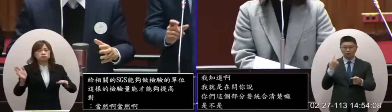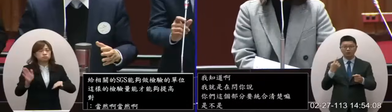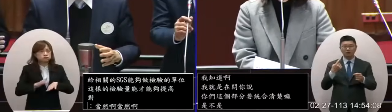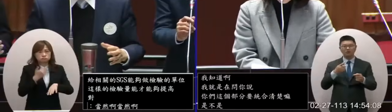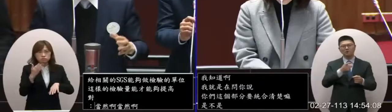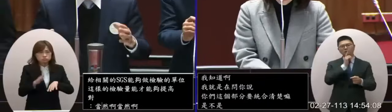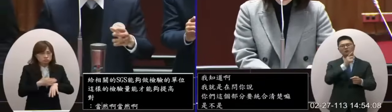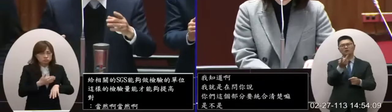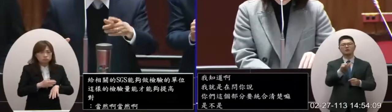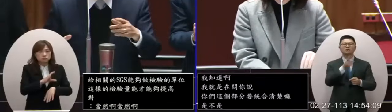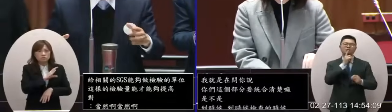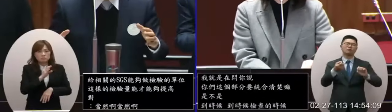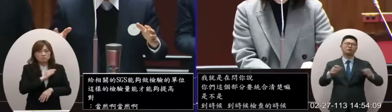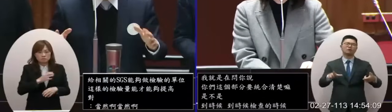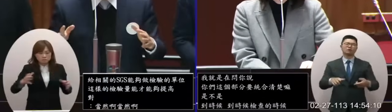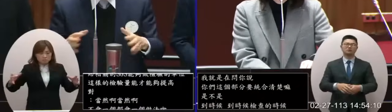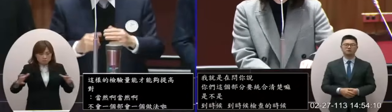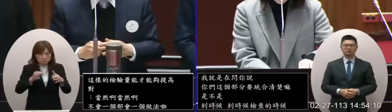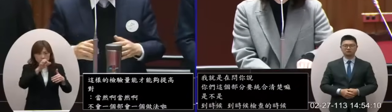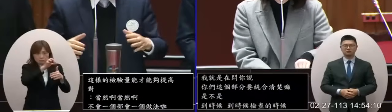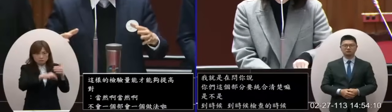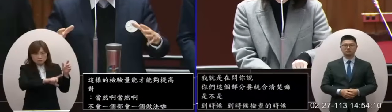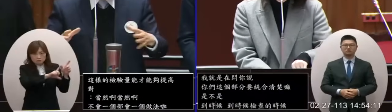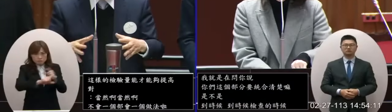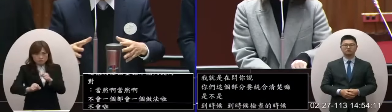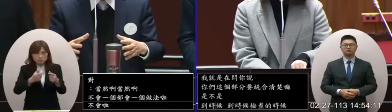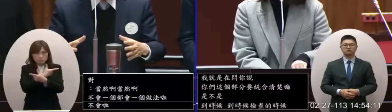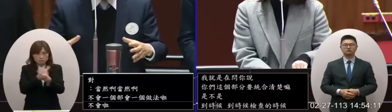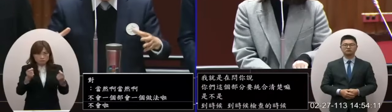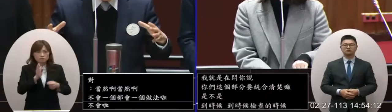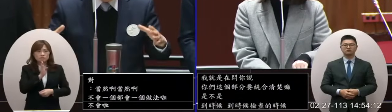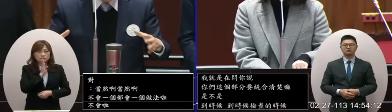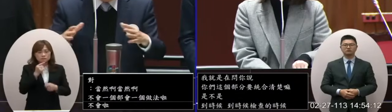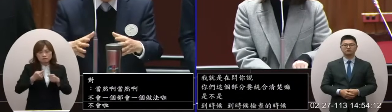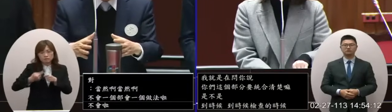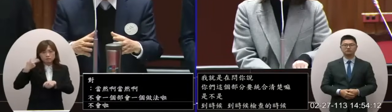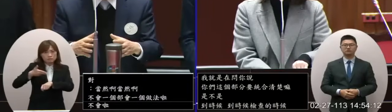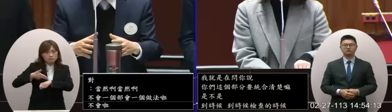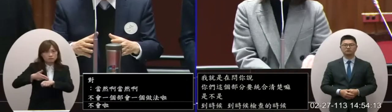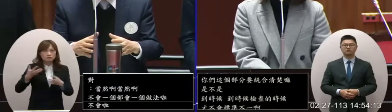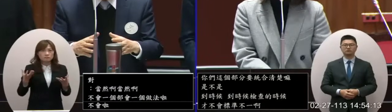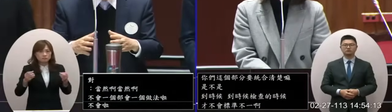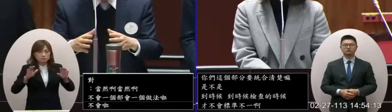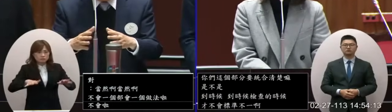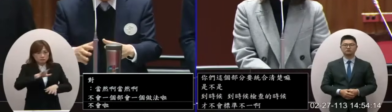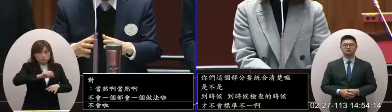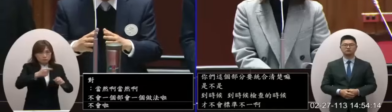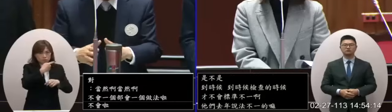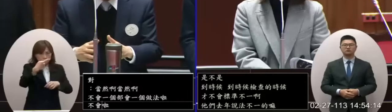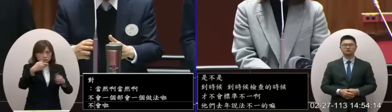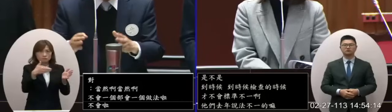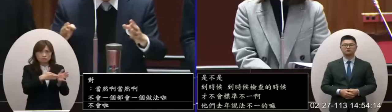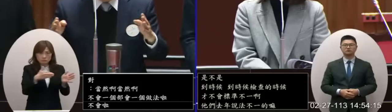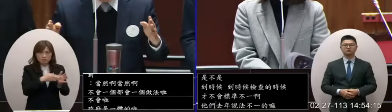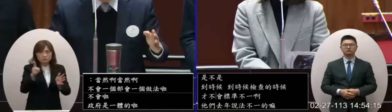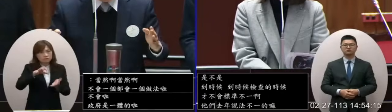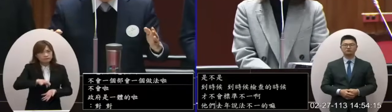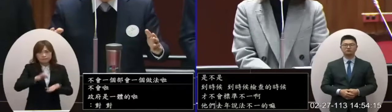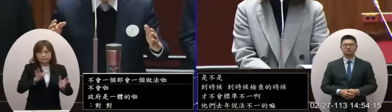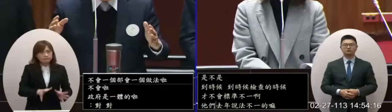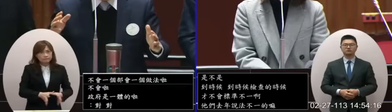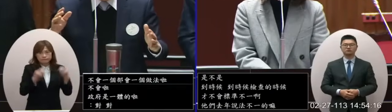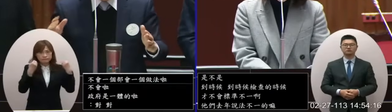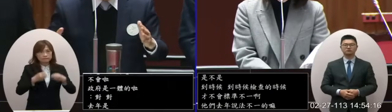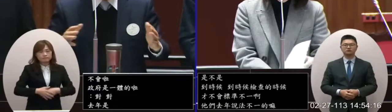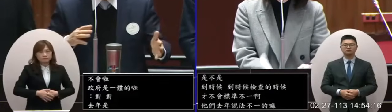啦，对了， 不是 去年是因为还没有这个方法嘛，那现在已经统一了嘛，所以委员你不用担心，我们一定